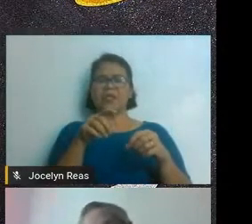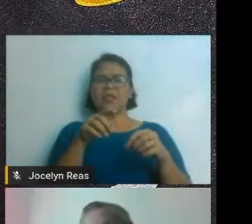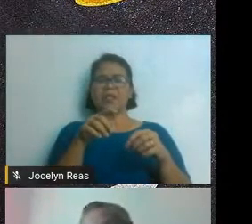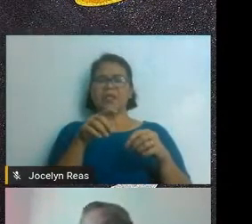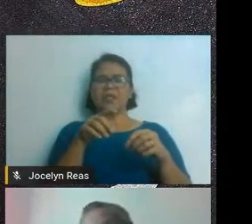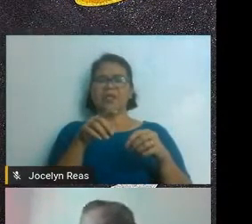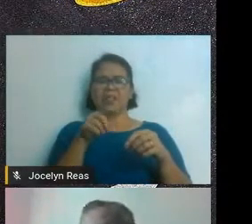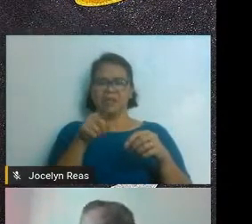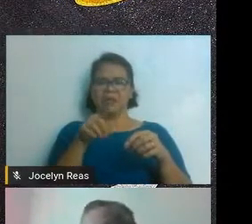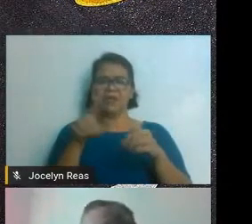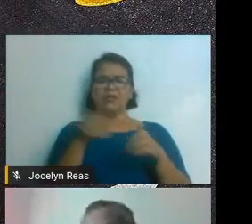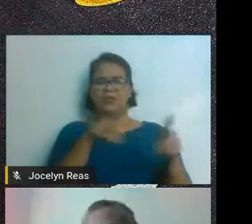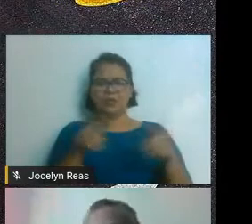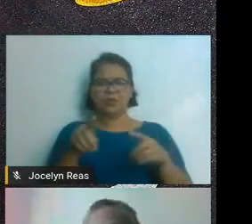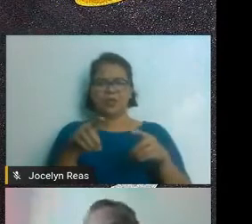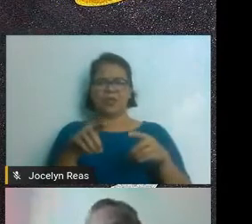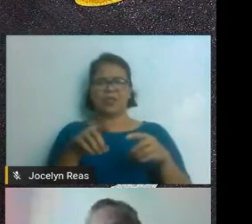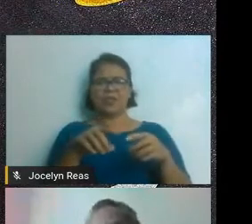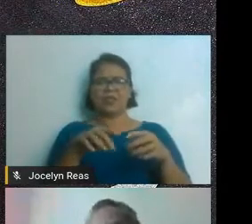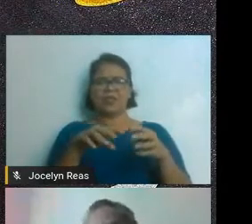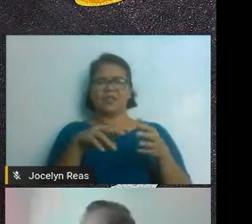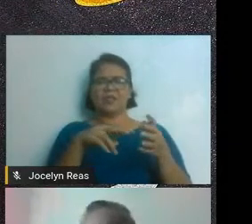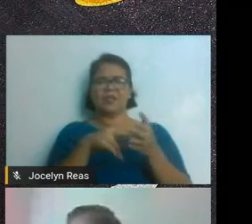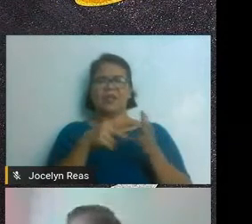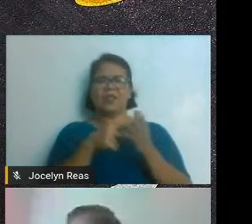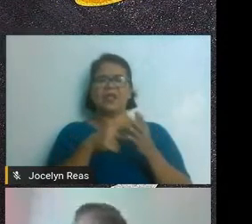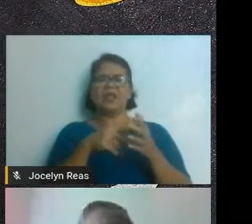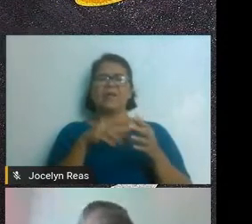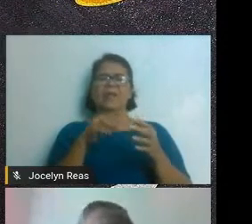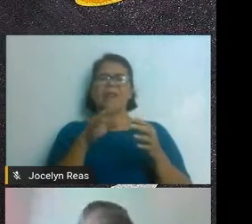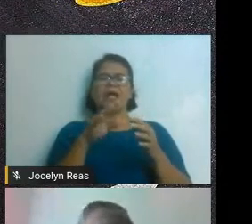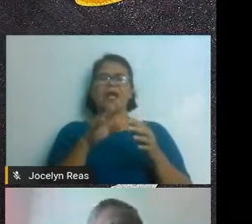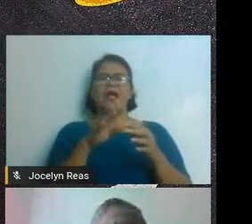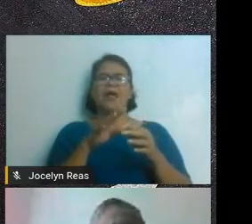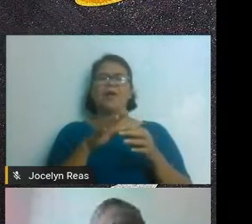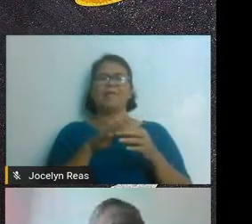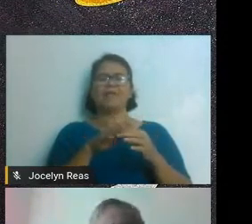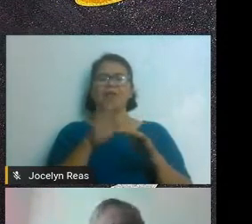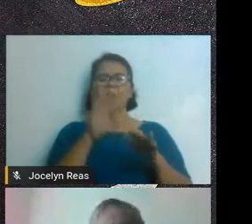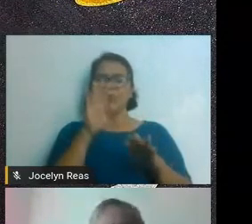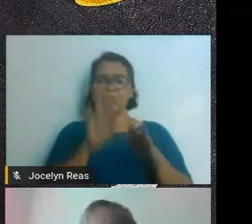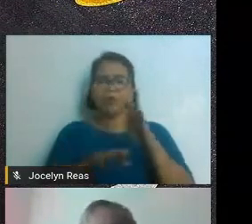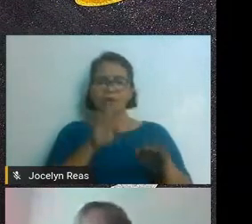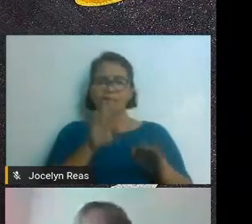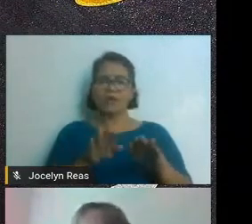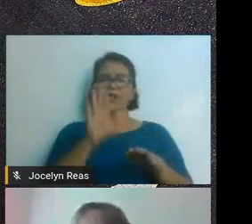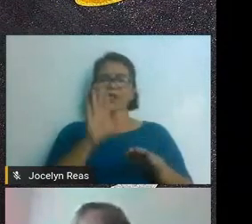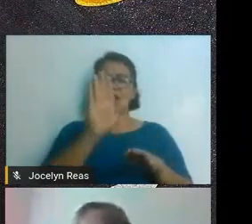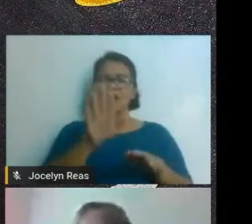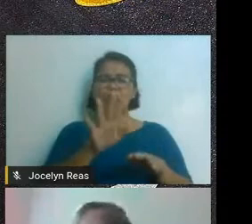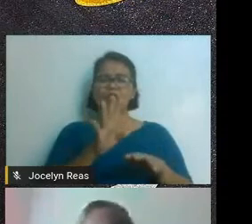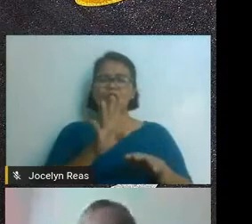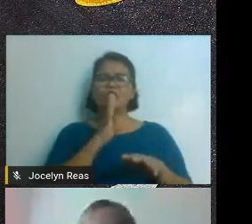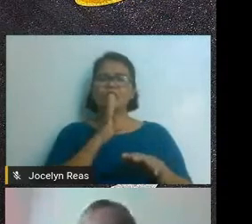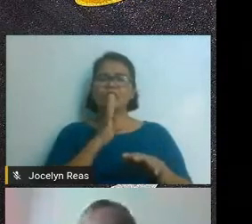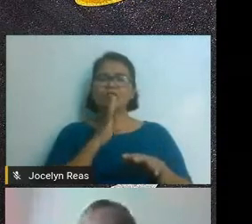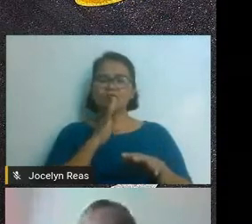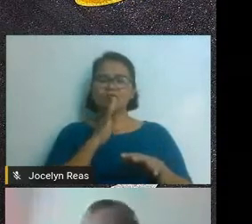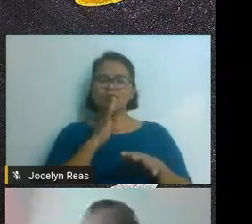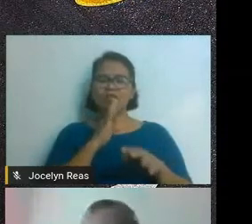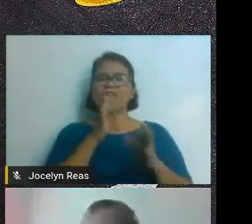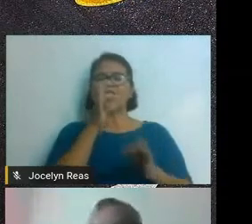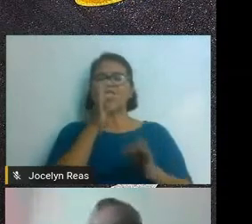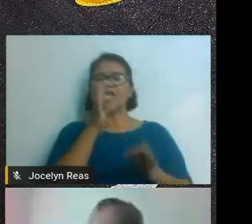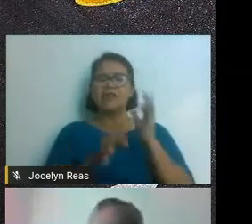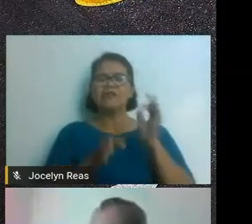credible. The leader, to me, kung tatanungin niyo ako, alam dyan sa anim na yun yung most important sa iyo. All of them are important, but the, to